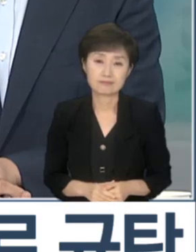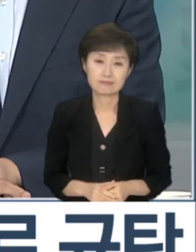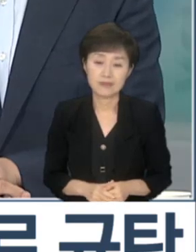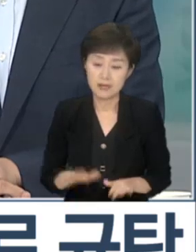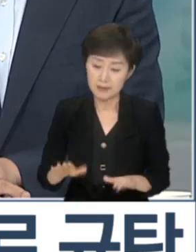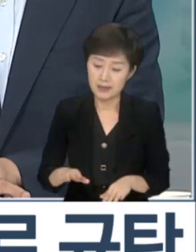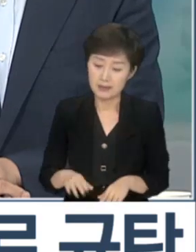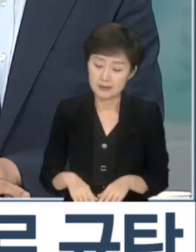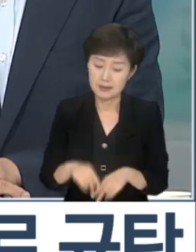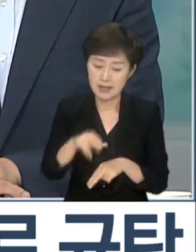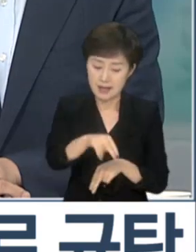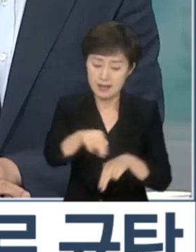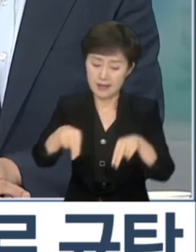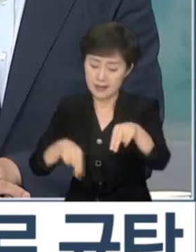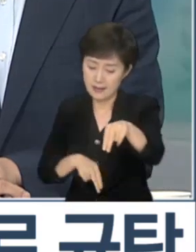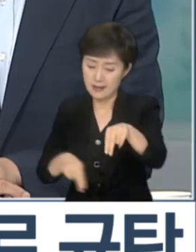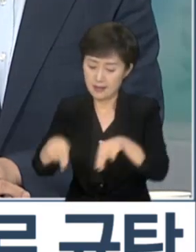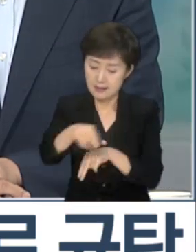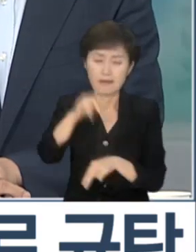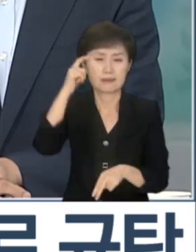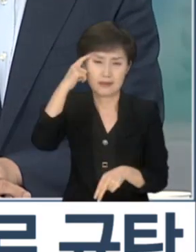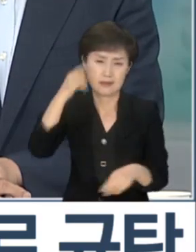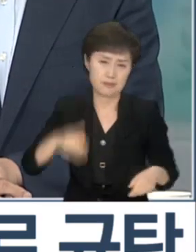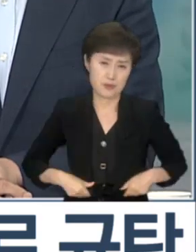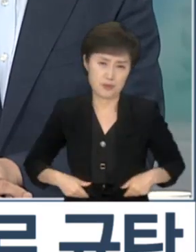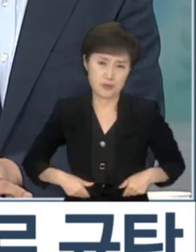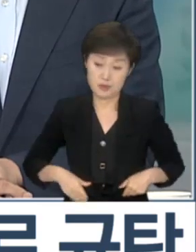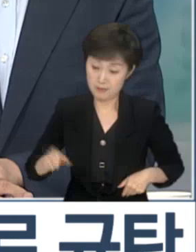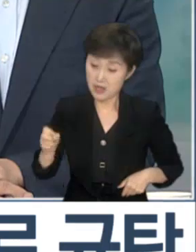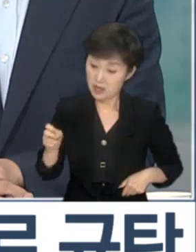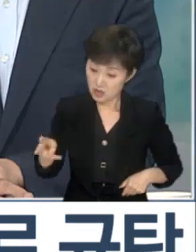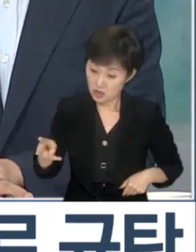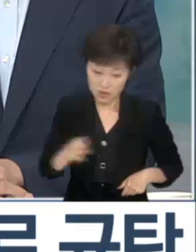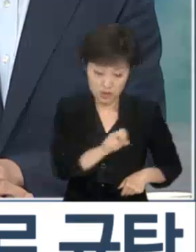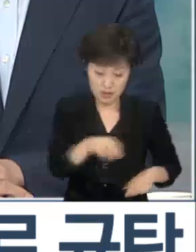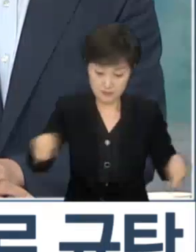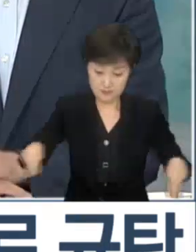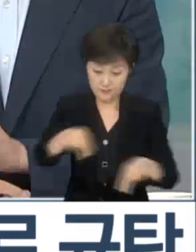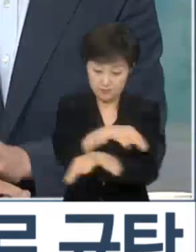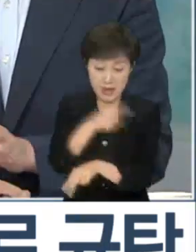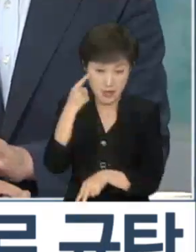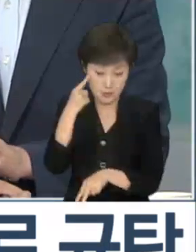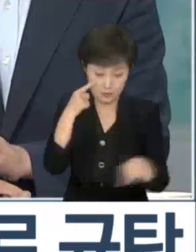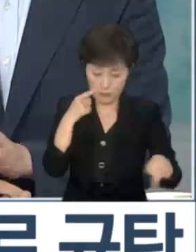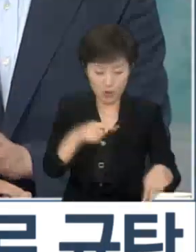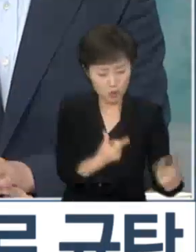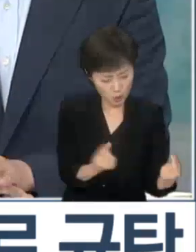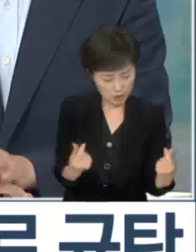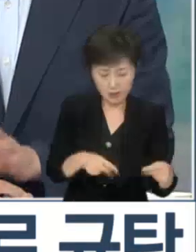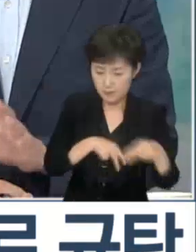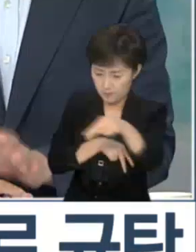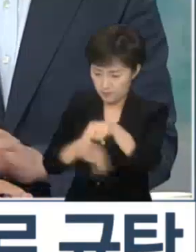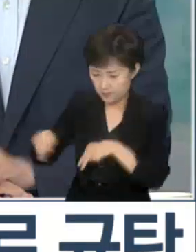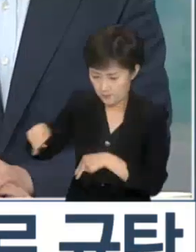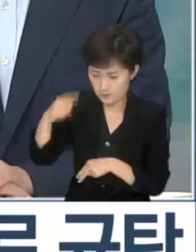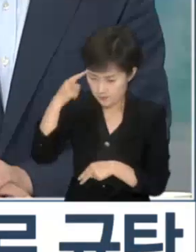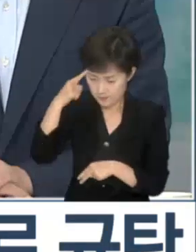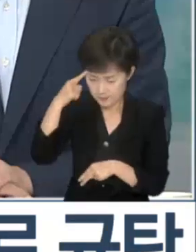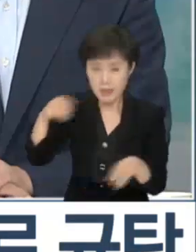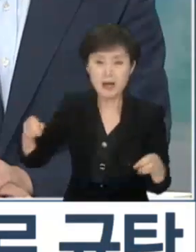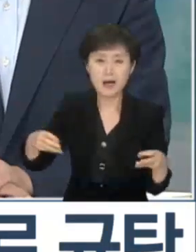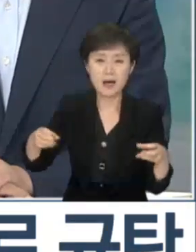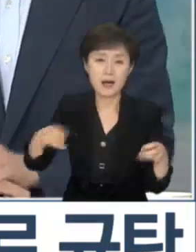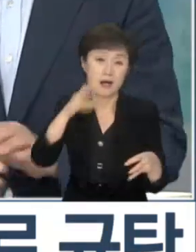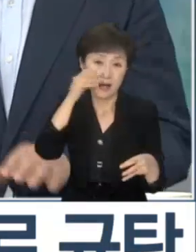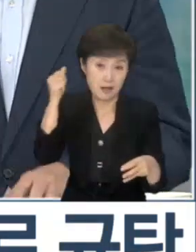역지사지를 좀 해봐야 되는 건데요 여당이 야당의 입장을 생각해보고 야당의 여당의 입장을 생각해보면 대화가